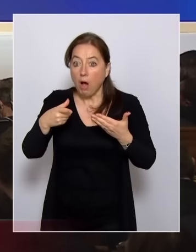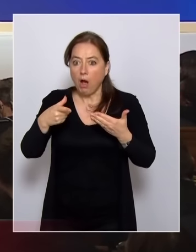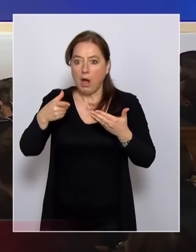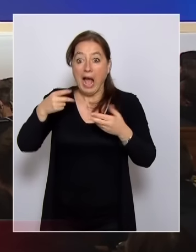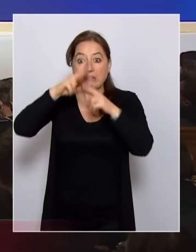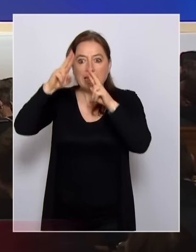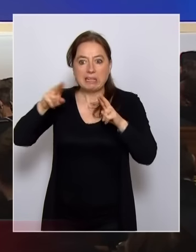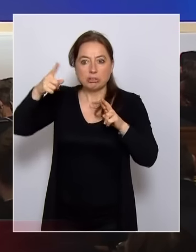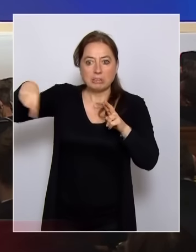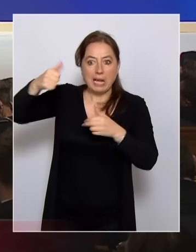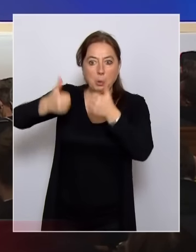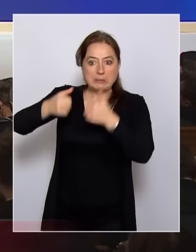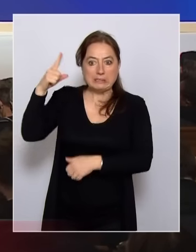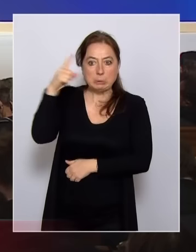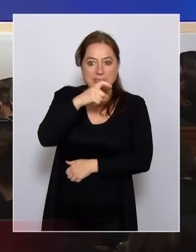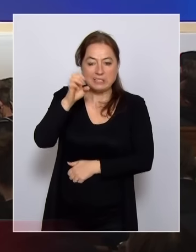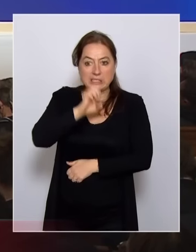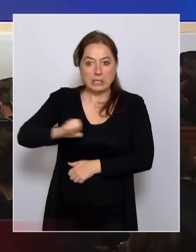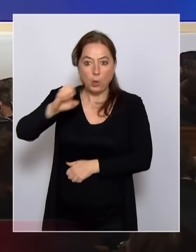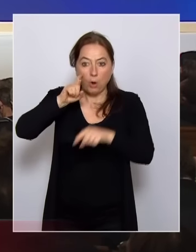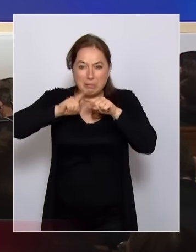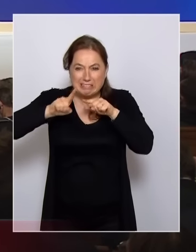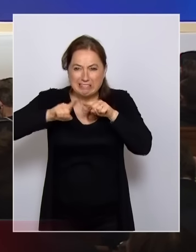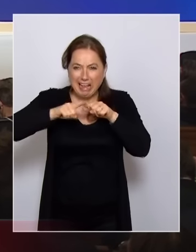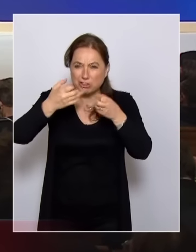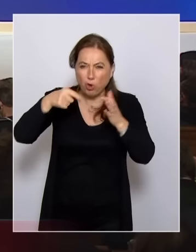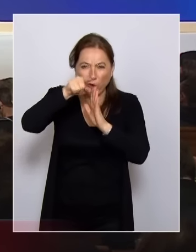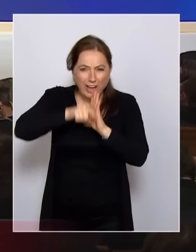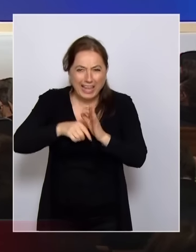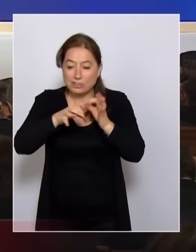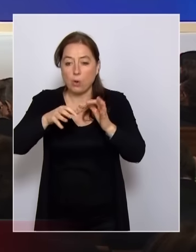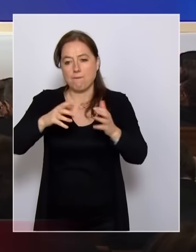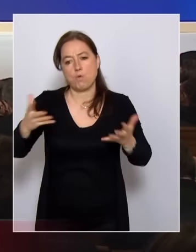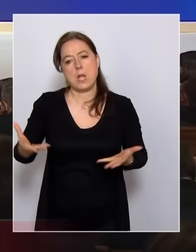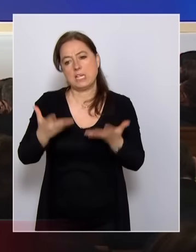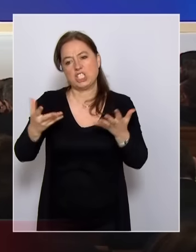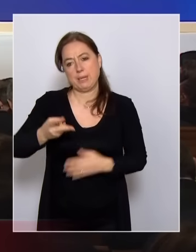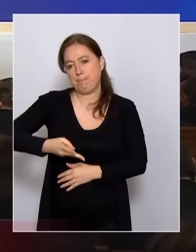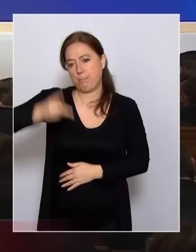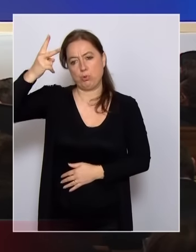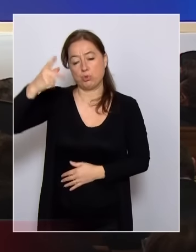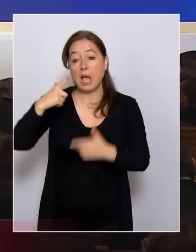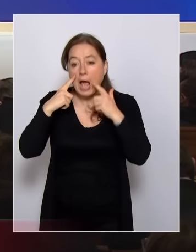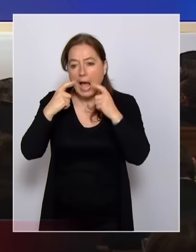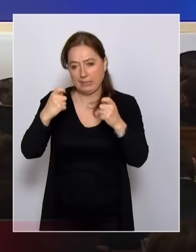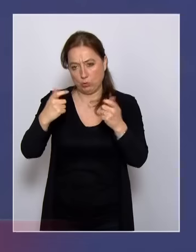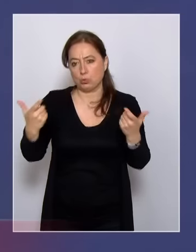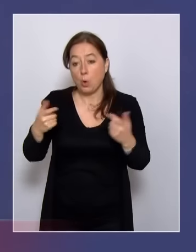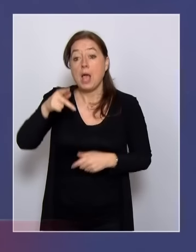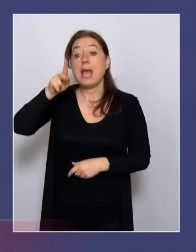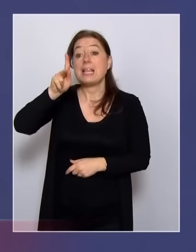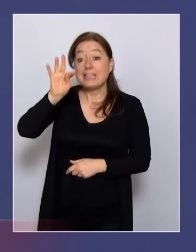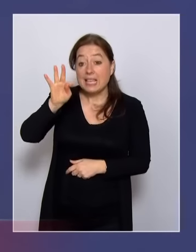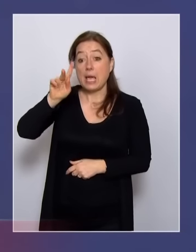internationaux. Nous devons avoir le courage de l'allègement en premier lieu par une revue des seuils et des obligations pesant sur les TPE-PME.